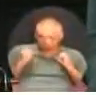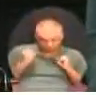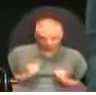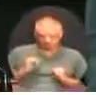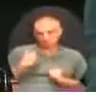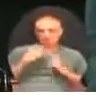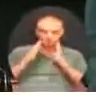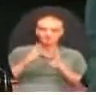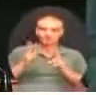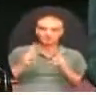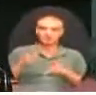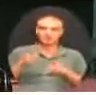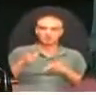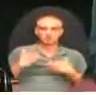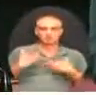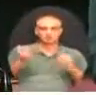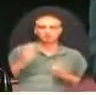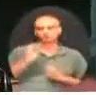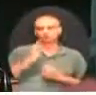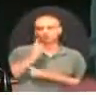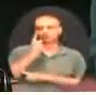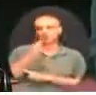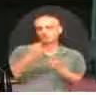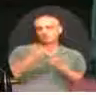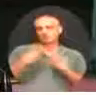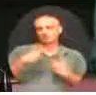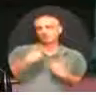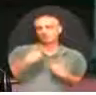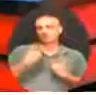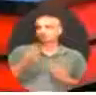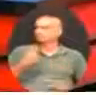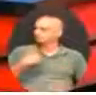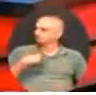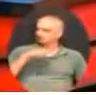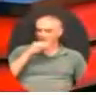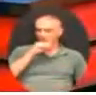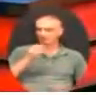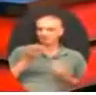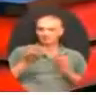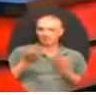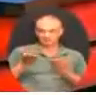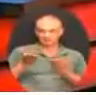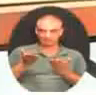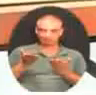מאמינה שיכולת ההתאוששות שלנו היא גבוהה, וזה תלוי בנו במידה רבה. אנחנו נדבר על הדברים האלה